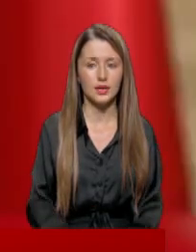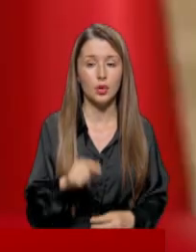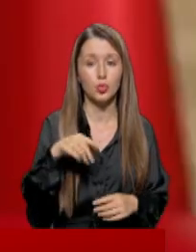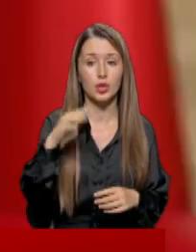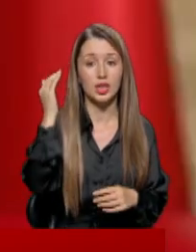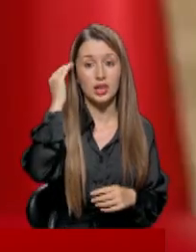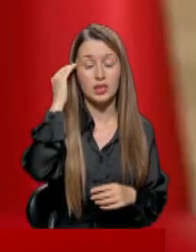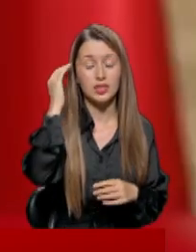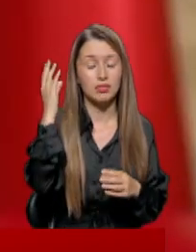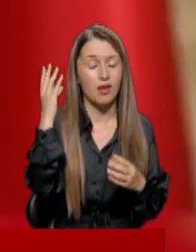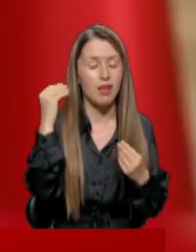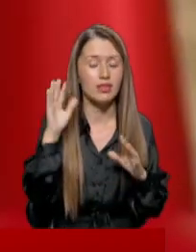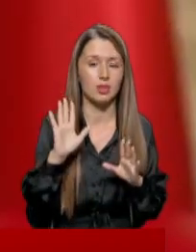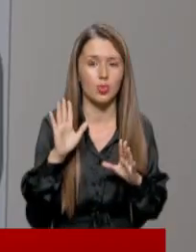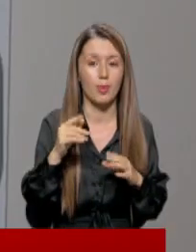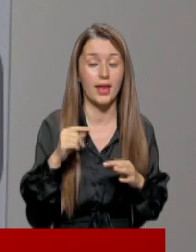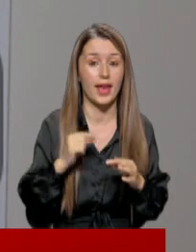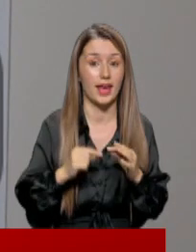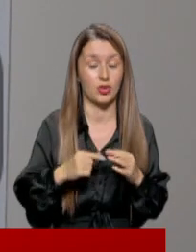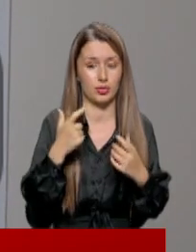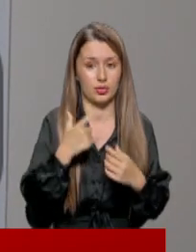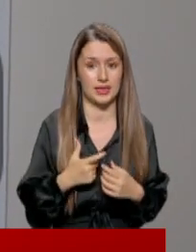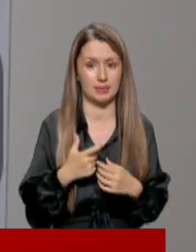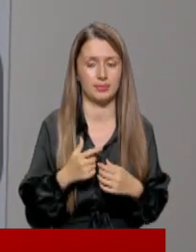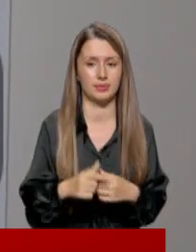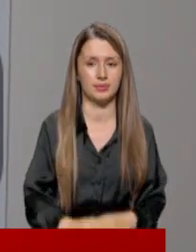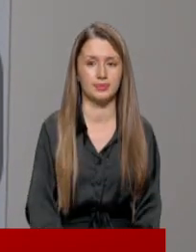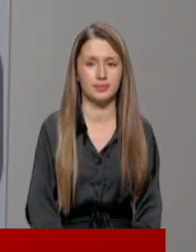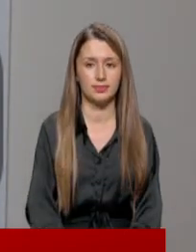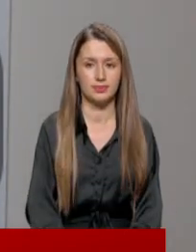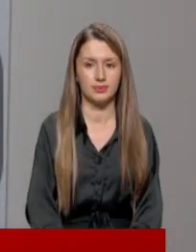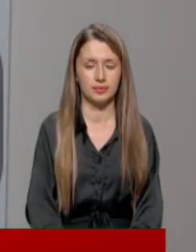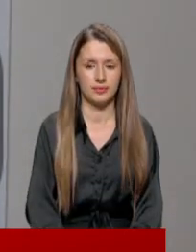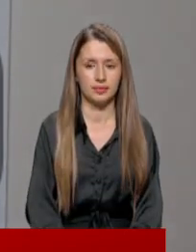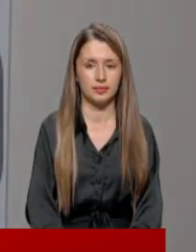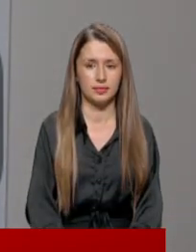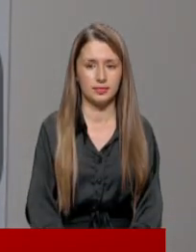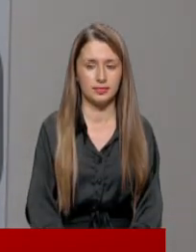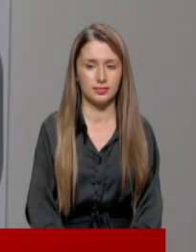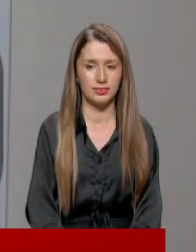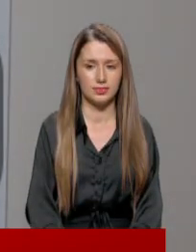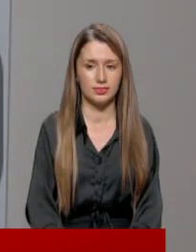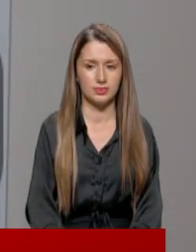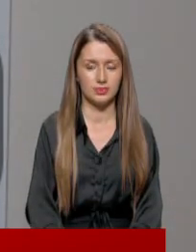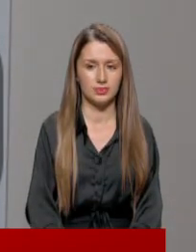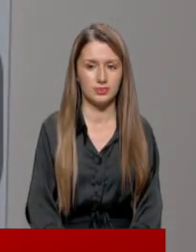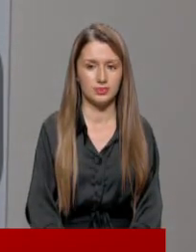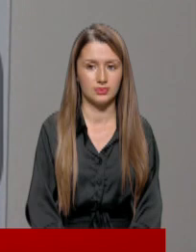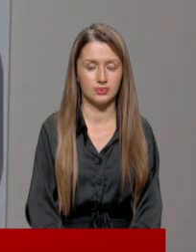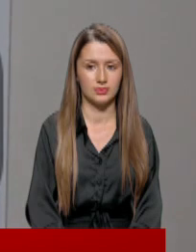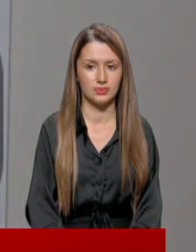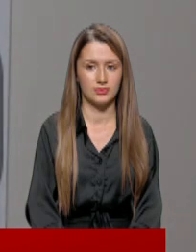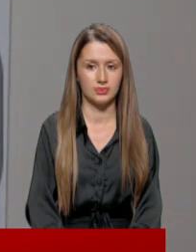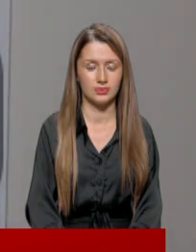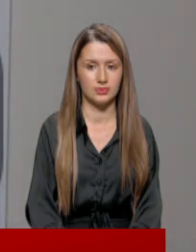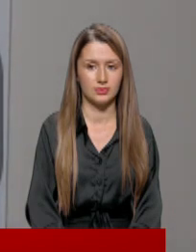bunların kafası basmaz. Ben ekonomistim. Benden ders almıyorsan şu olanlardan bari ders al. Merkez Bankası'nın başına sapasağlam, dürüst, eğil